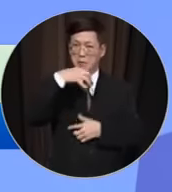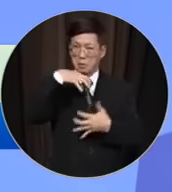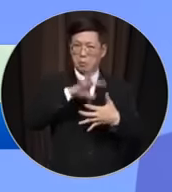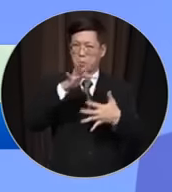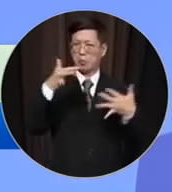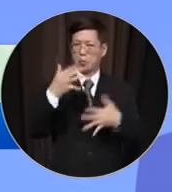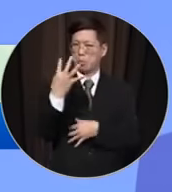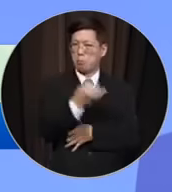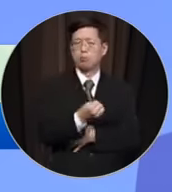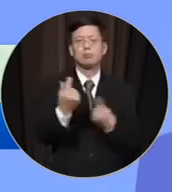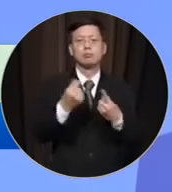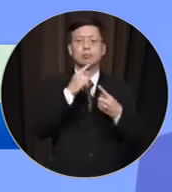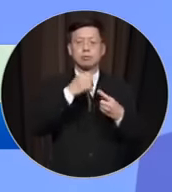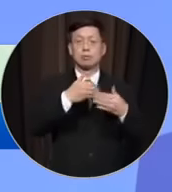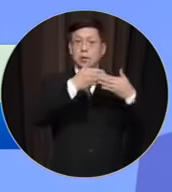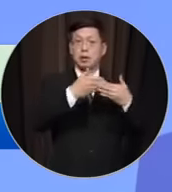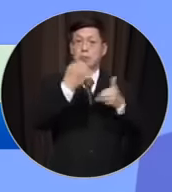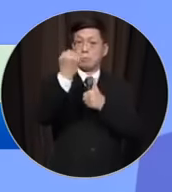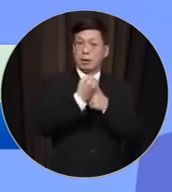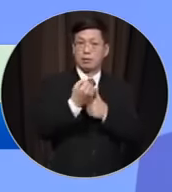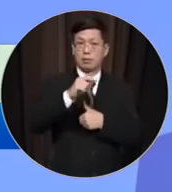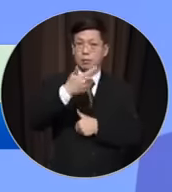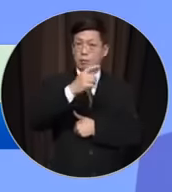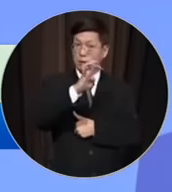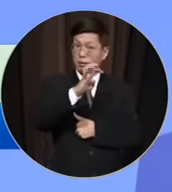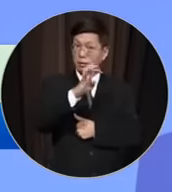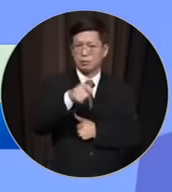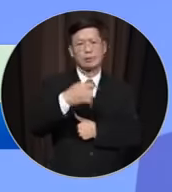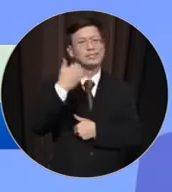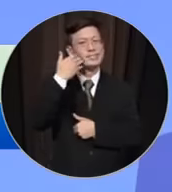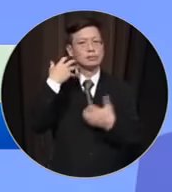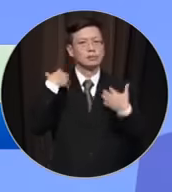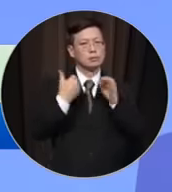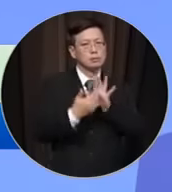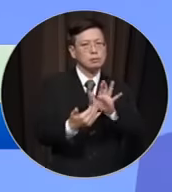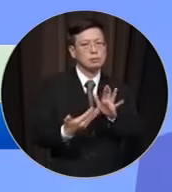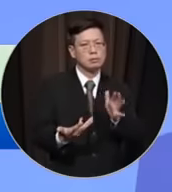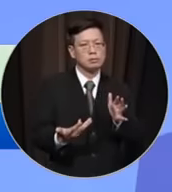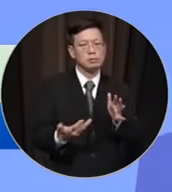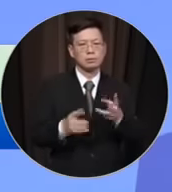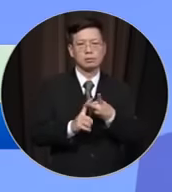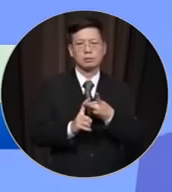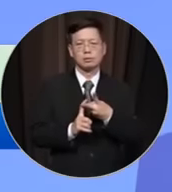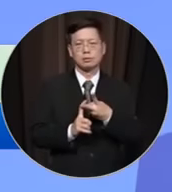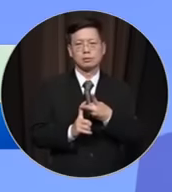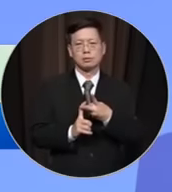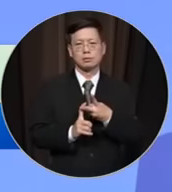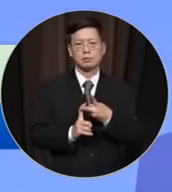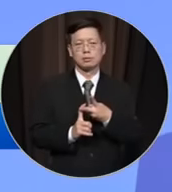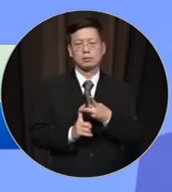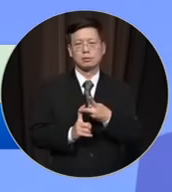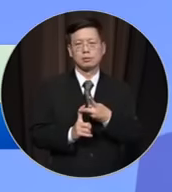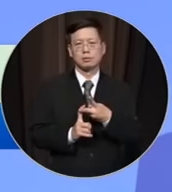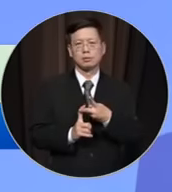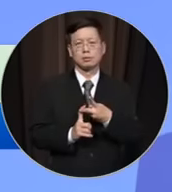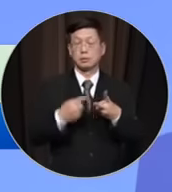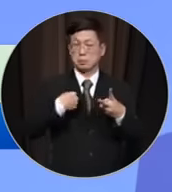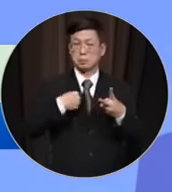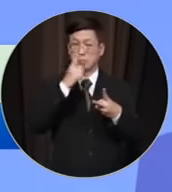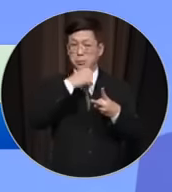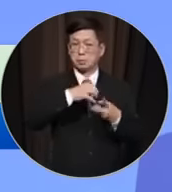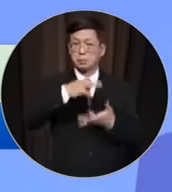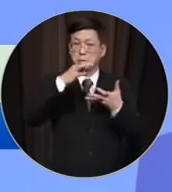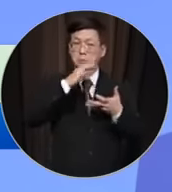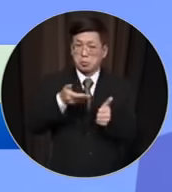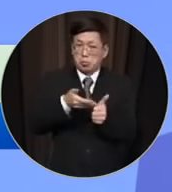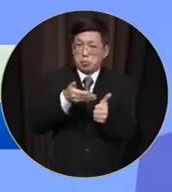议，陆配六改四在立法院是谁在挡？还有我们都说要